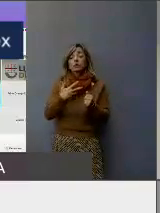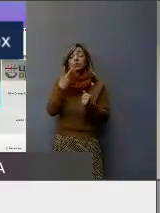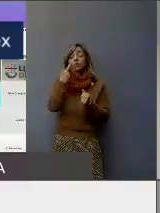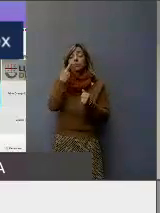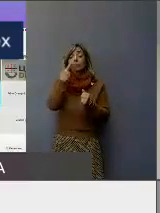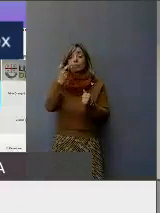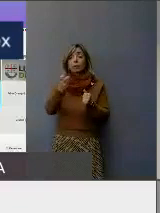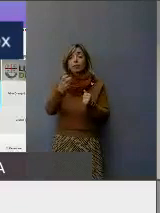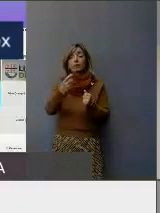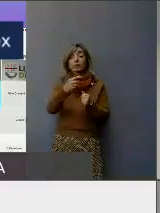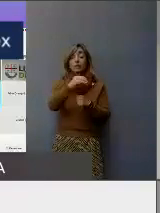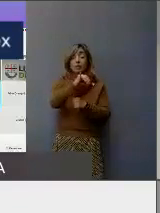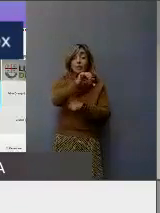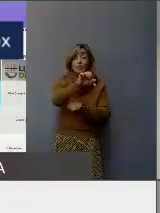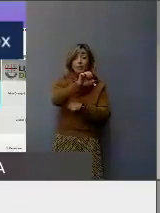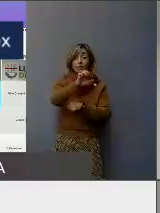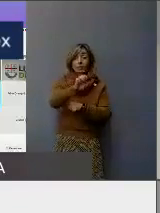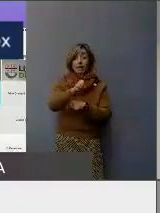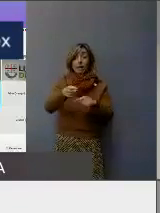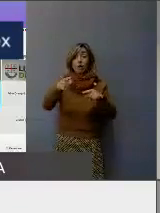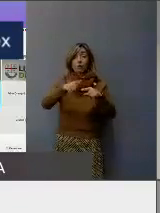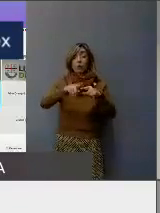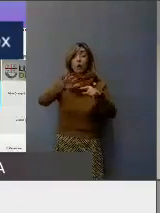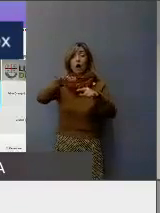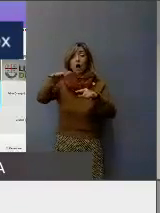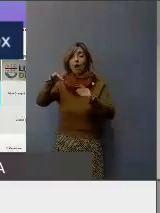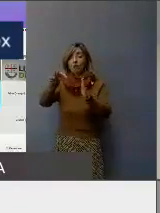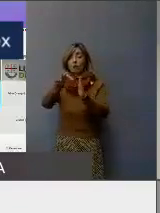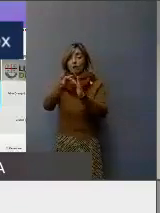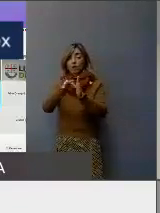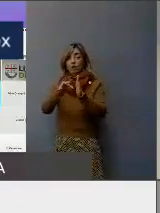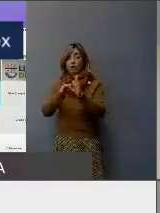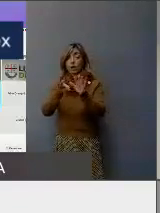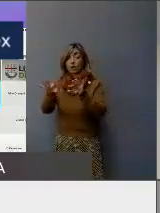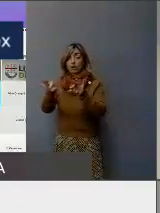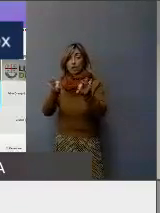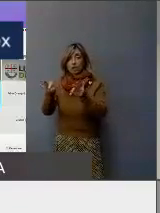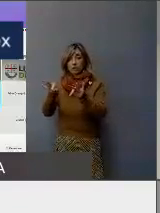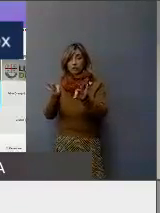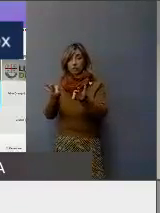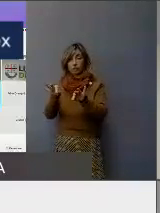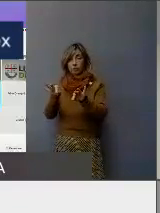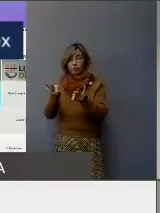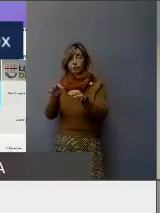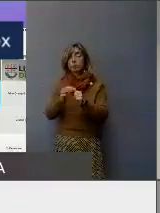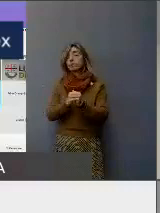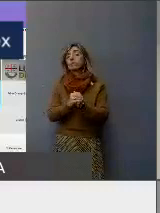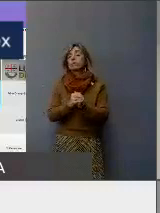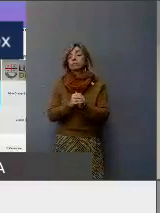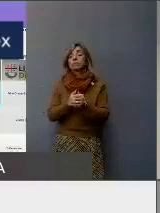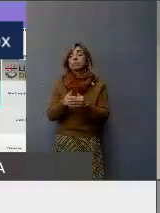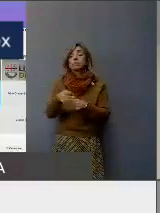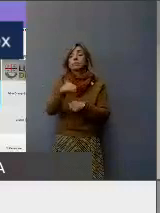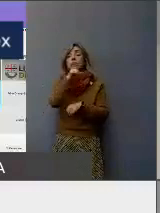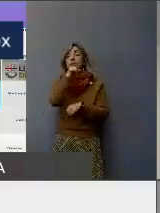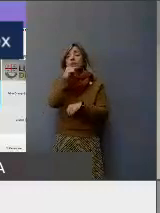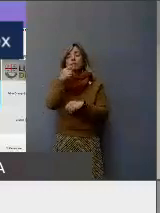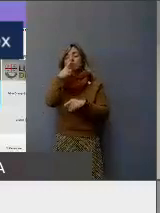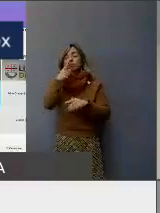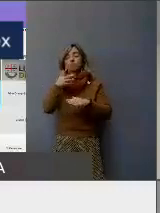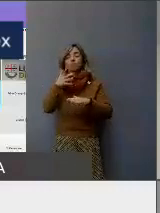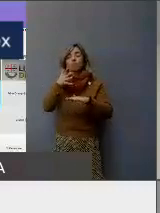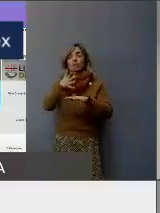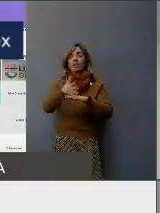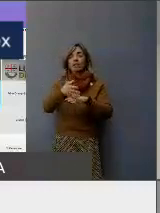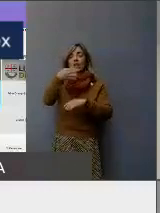di ulteriori criteri selezione volte a densificare specifica